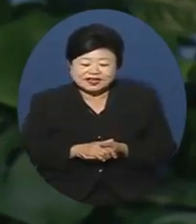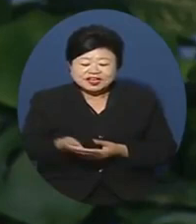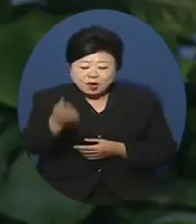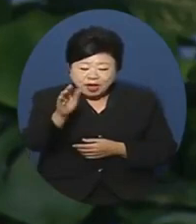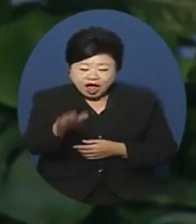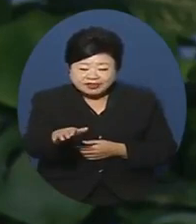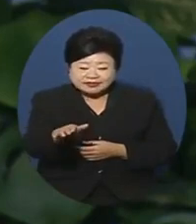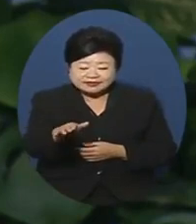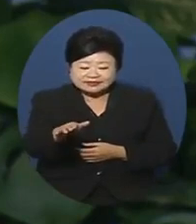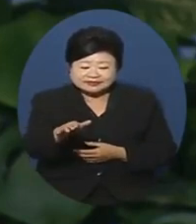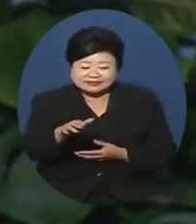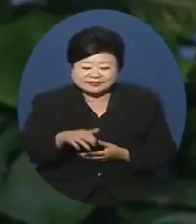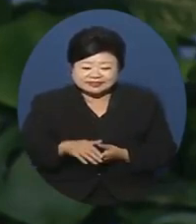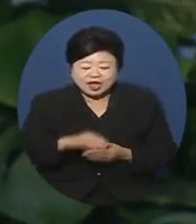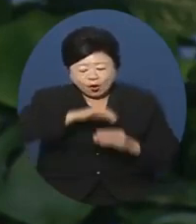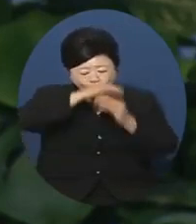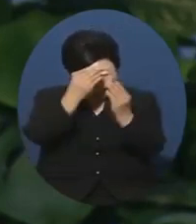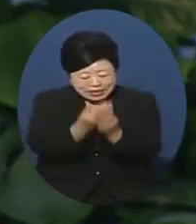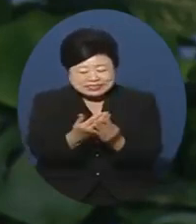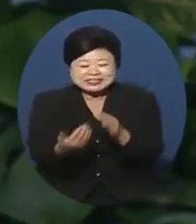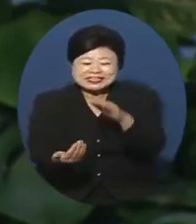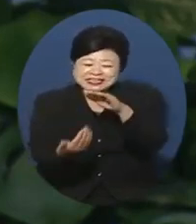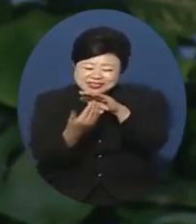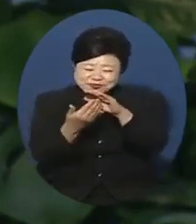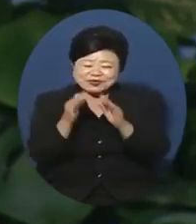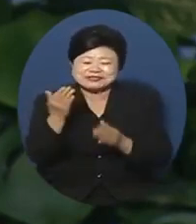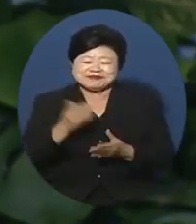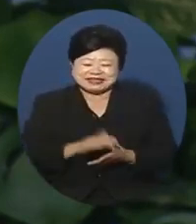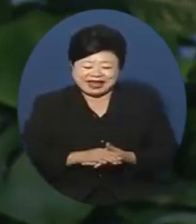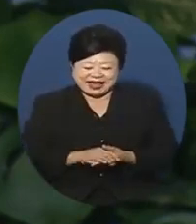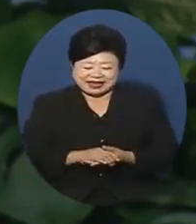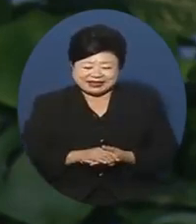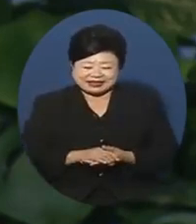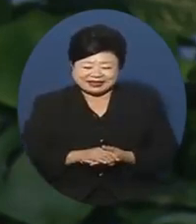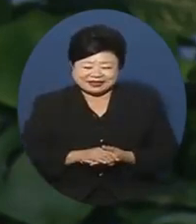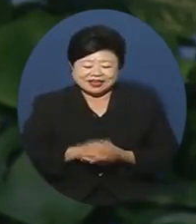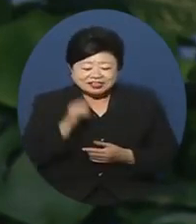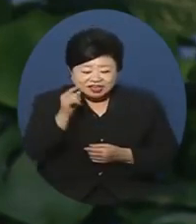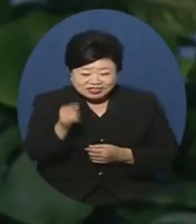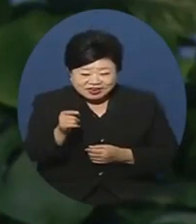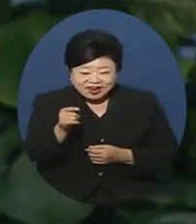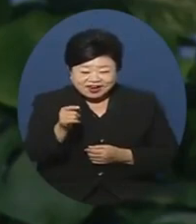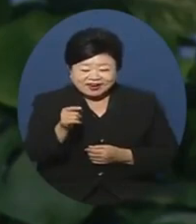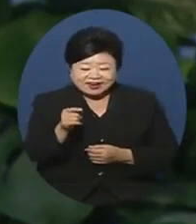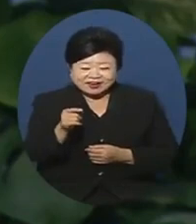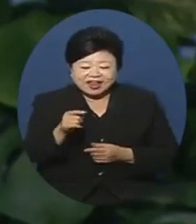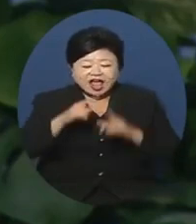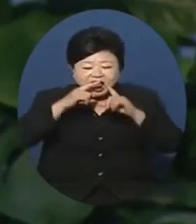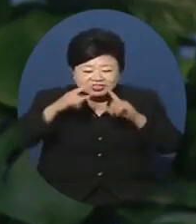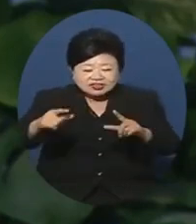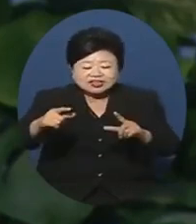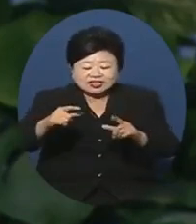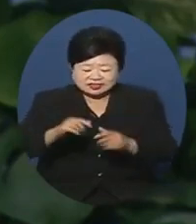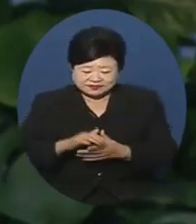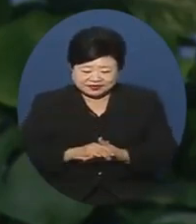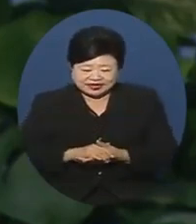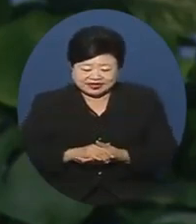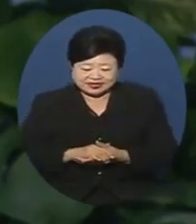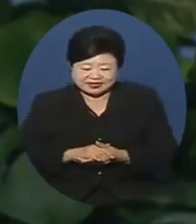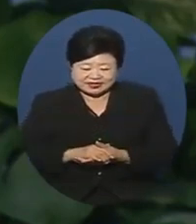그러면 완전히 이루어지지. 우리 그걸 선언을 따라서